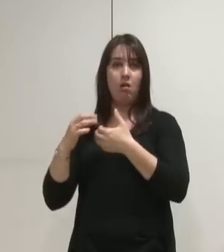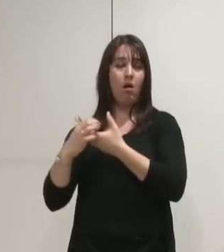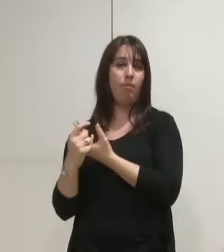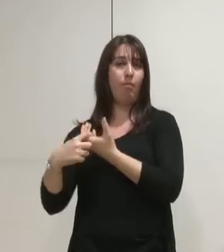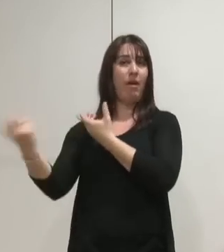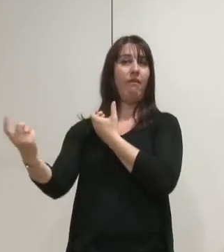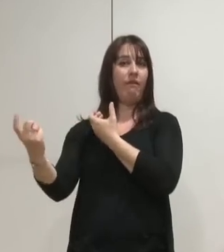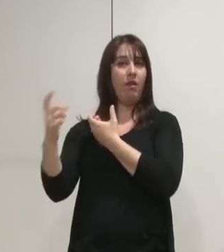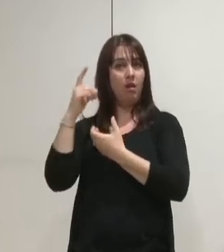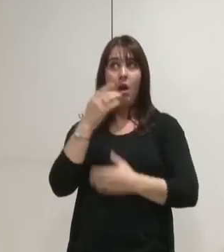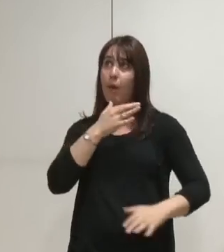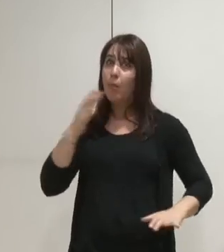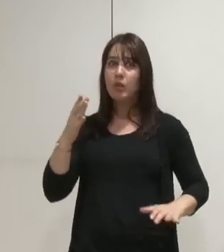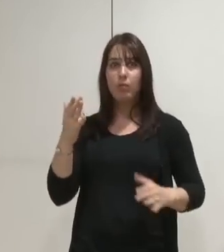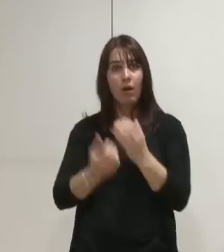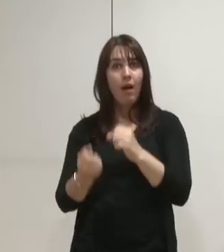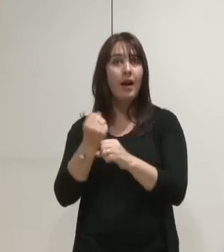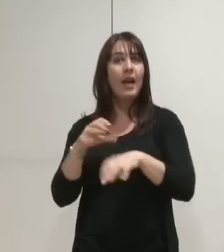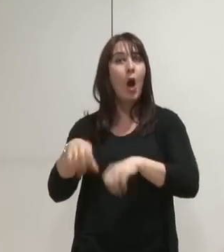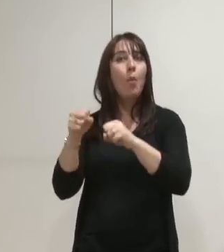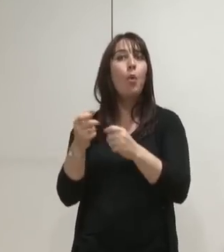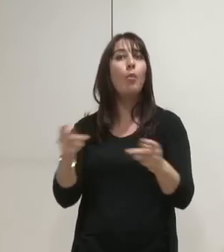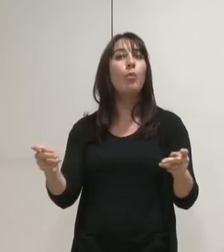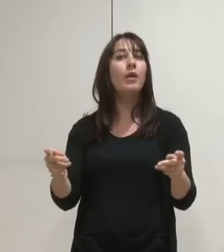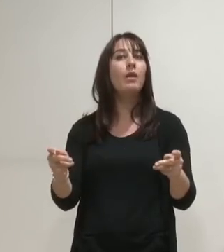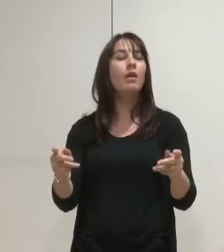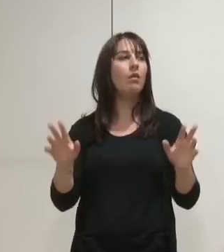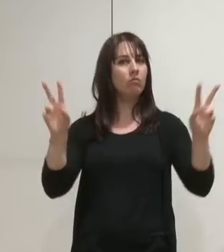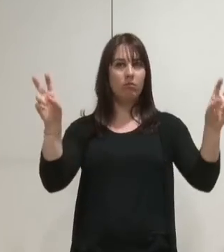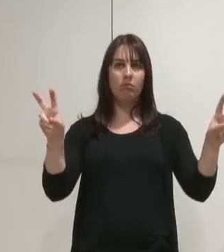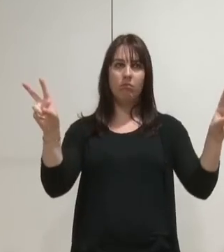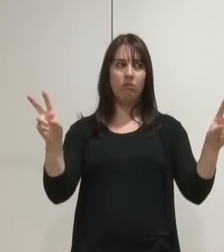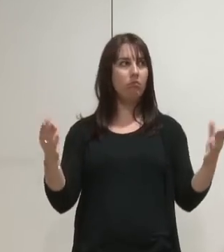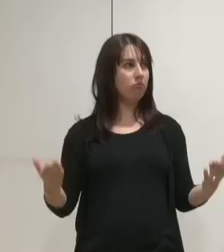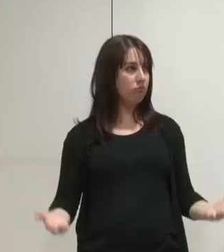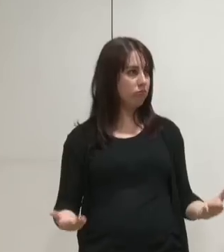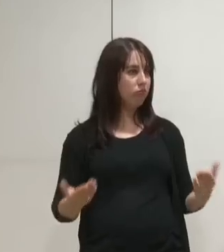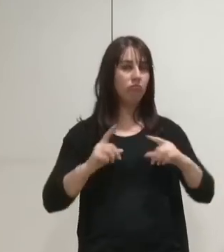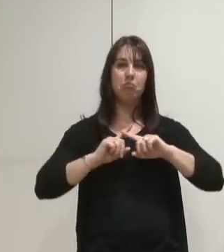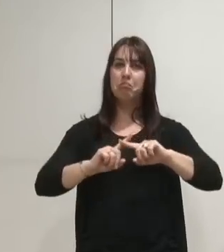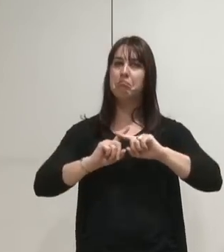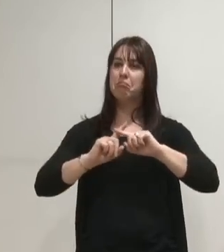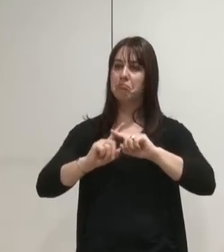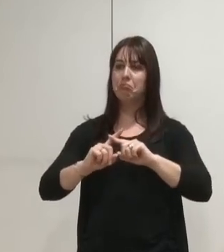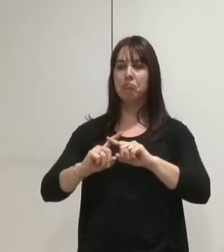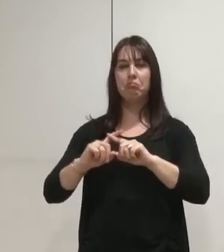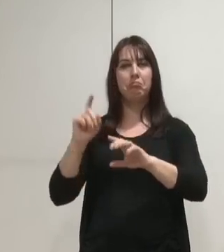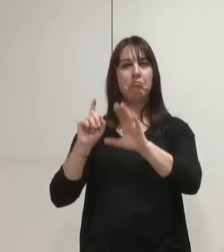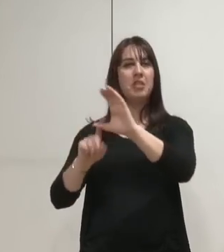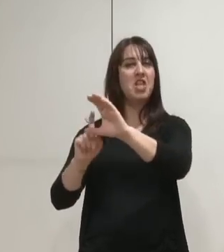créant de l'emploi public et c'est cette idée qui a été soutenue et argumenté par la